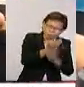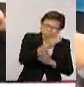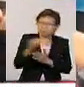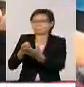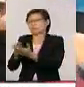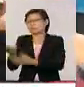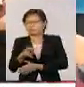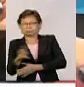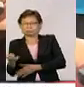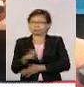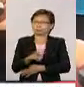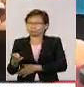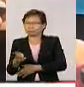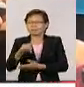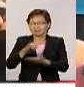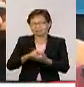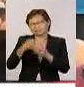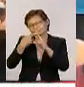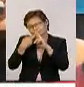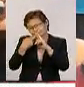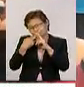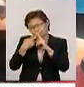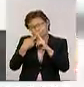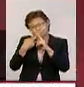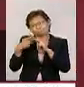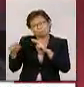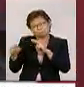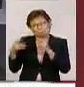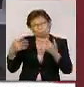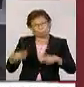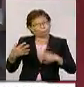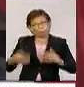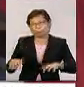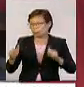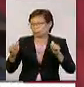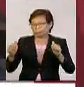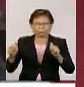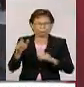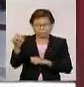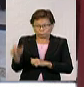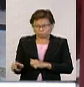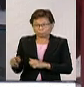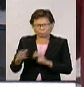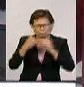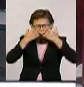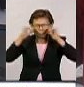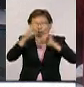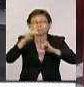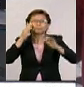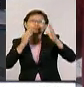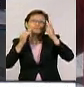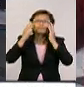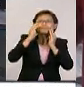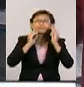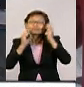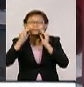Ini yang menjadi rahsia kehebatan Allahyarham. Beliau adalah merupakan orang yang cukup mahir dan berpengalaman